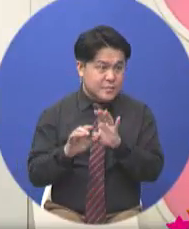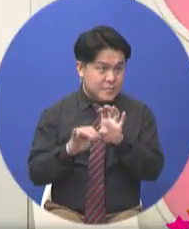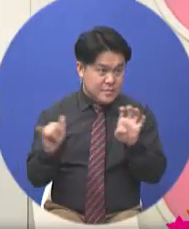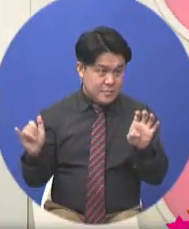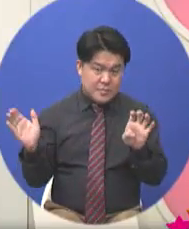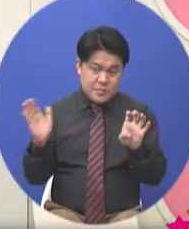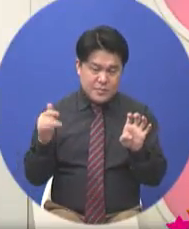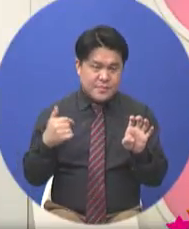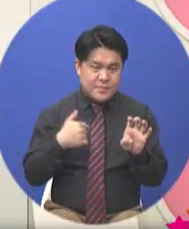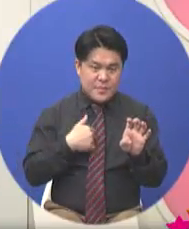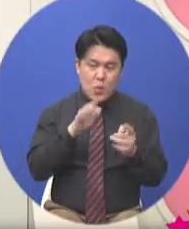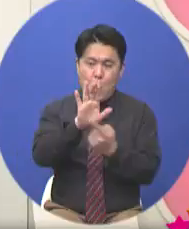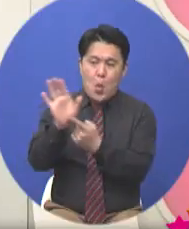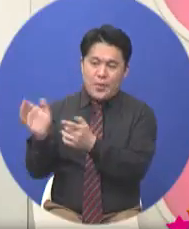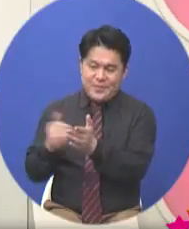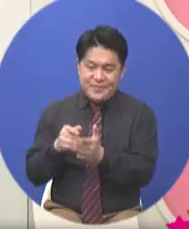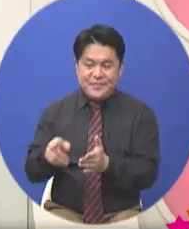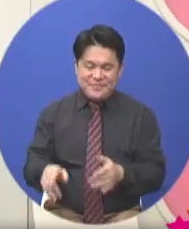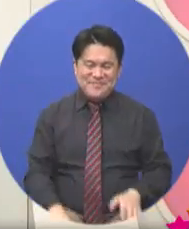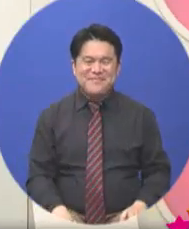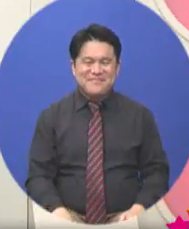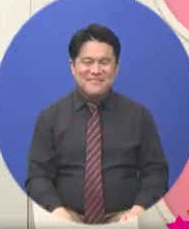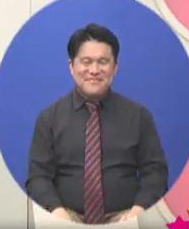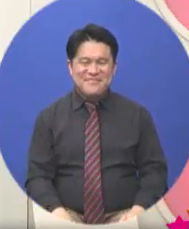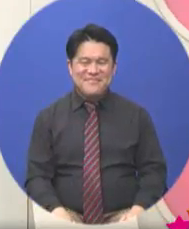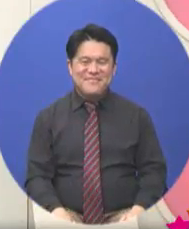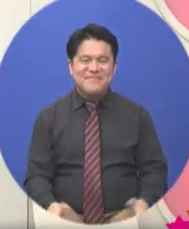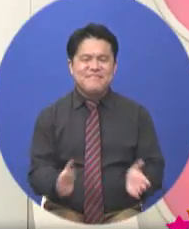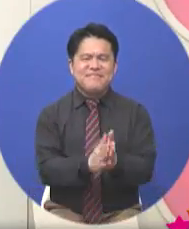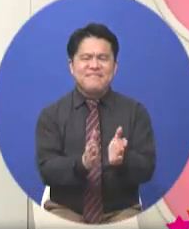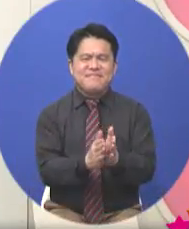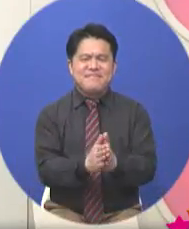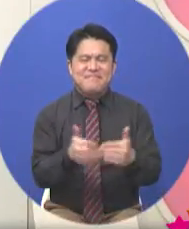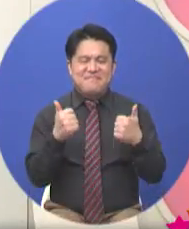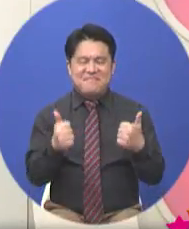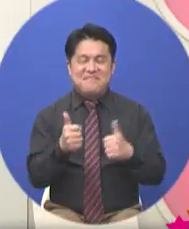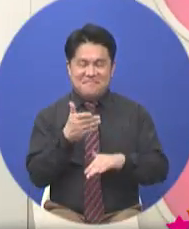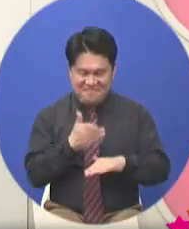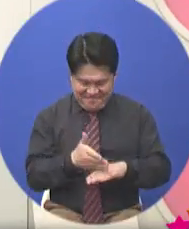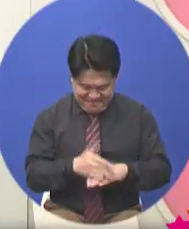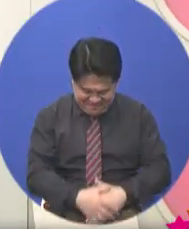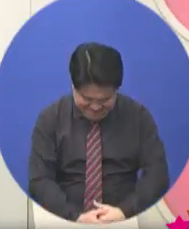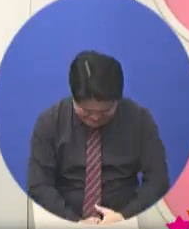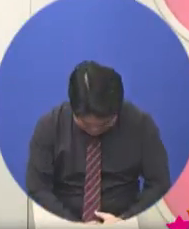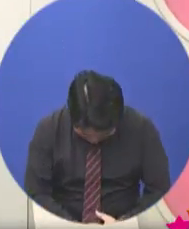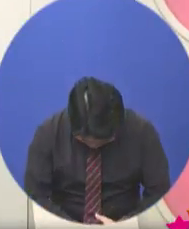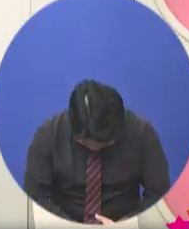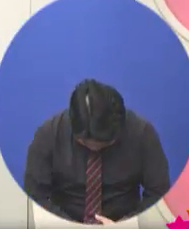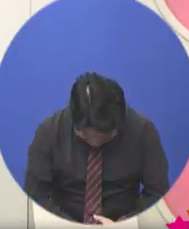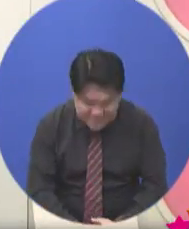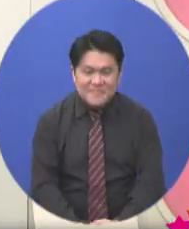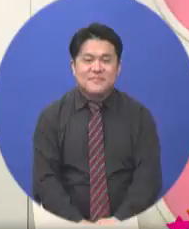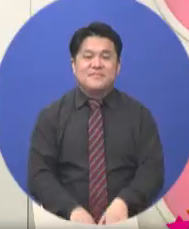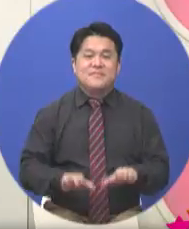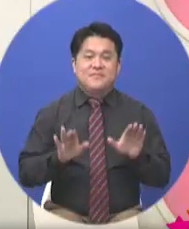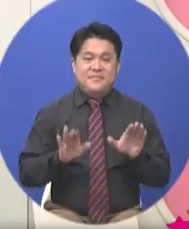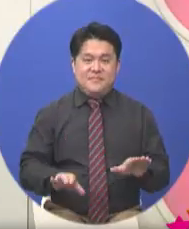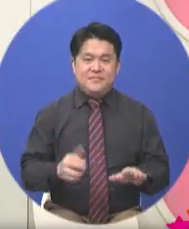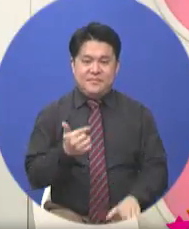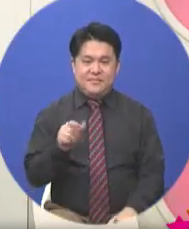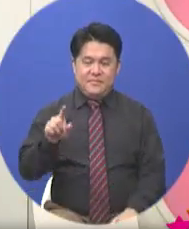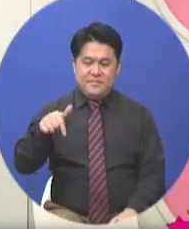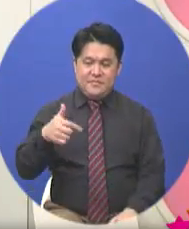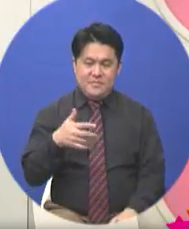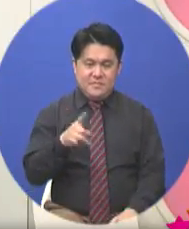이렇게 내가 전부 홍보를 했습니다. 아이고, 고맙습니다. 박수. 참 그래요. 고맙습니다. 오늘